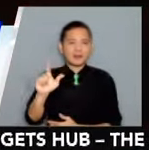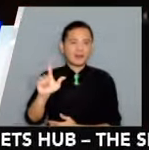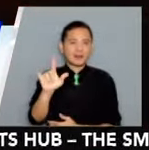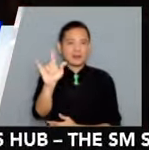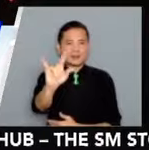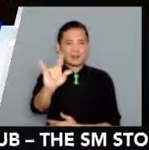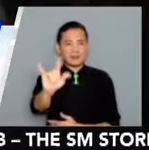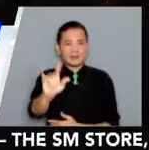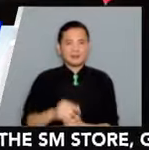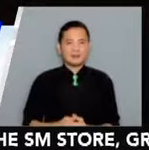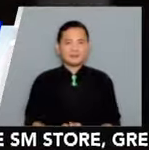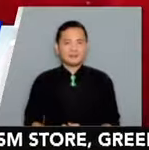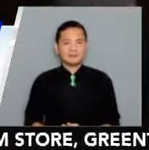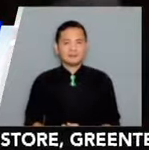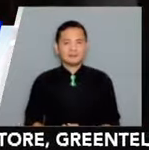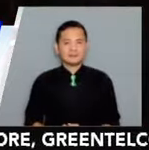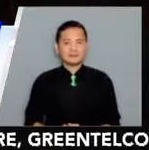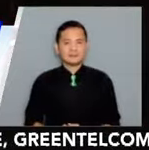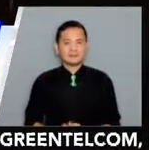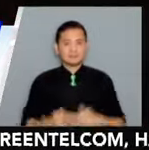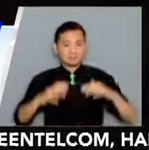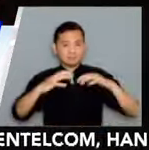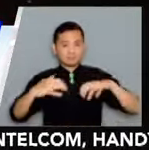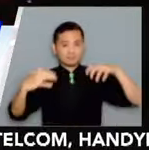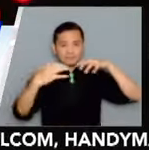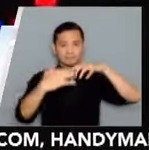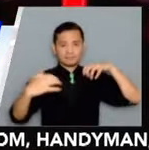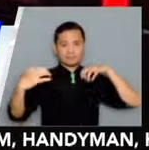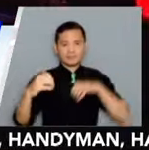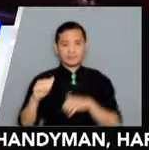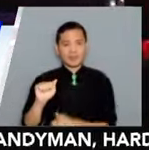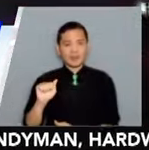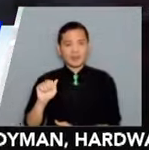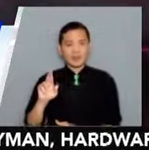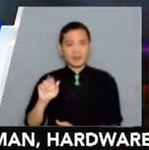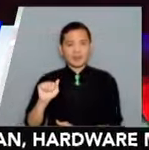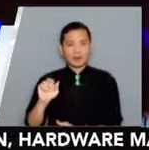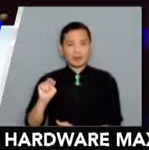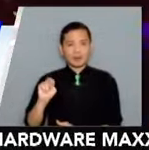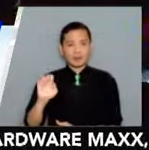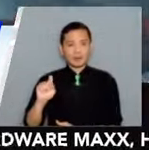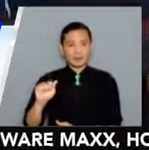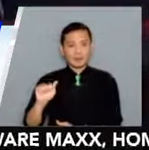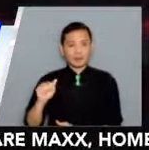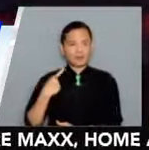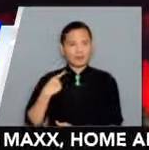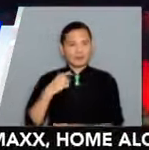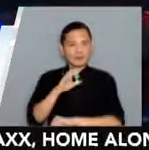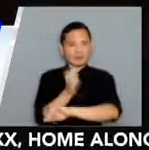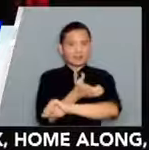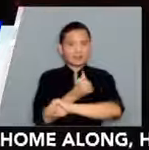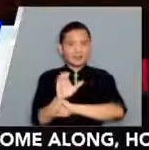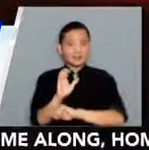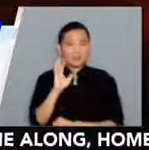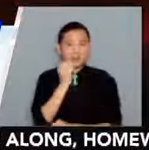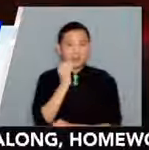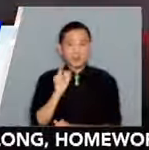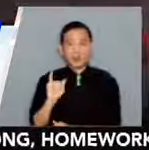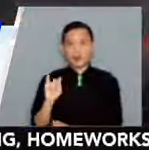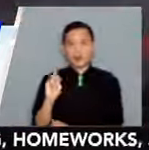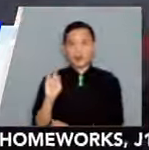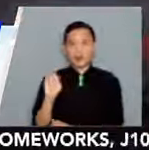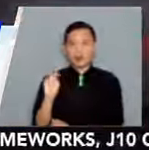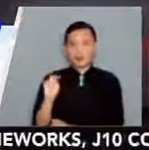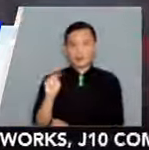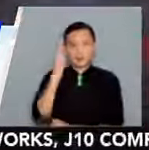Dumagundong naman ang Araneta Coliseum sa sigawan ng fellow Iconics sa limited concert tour ng Icon K-pop group. Ang Pilipinas